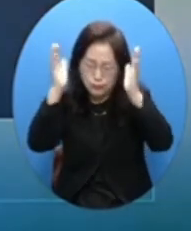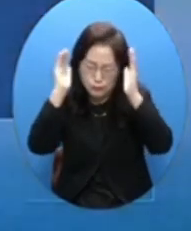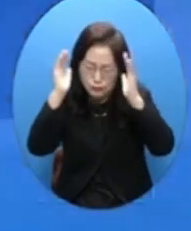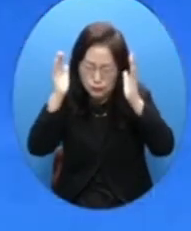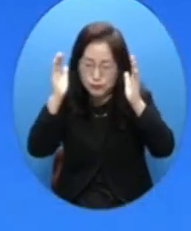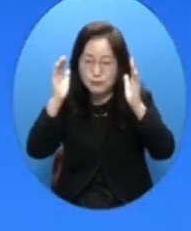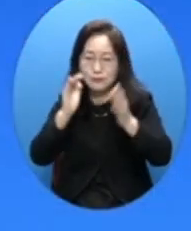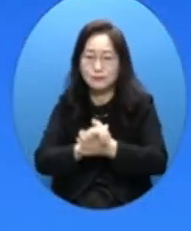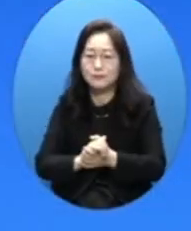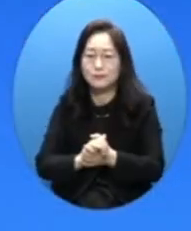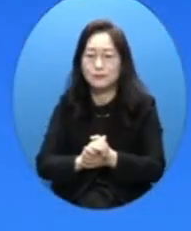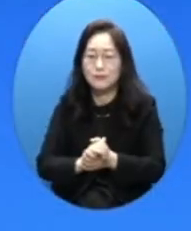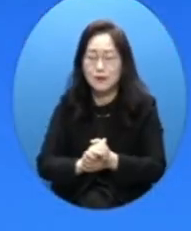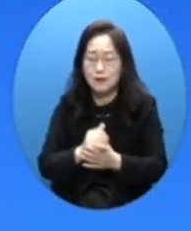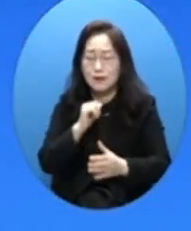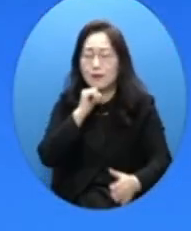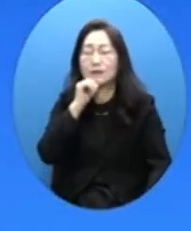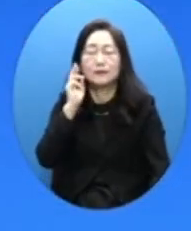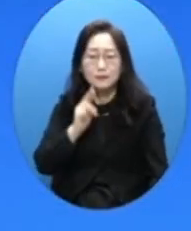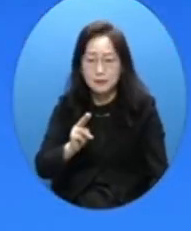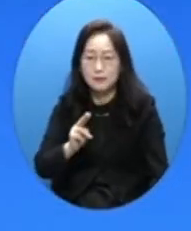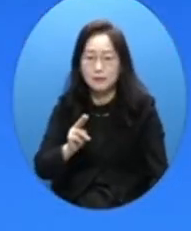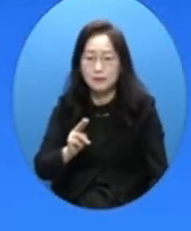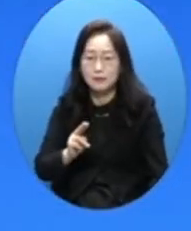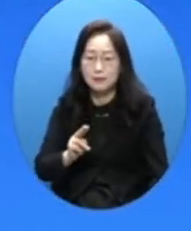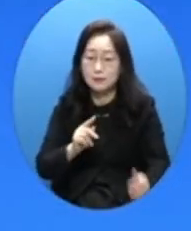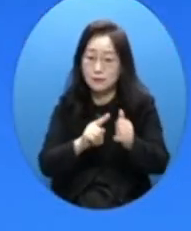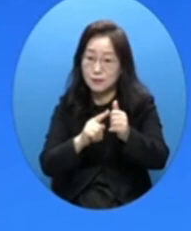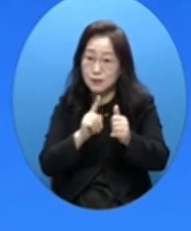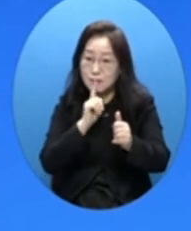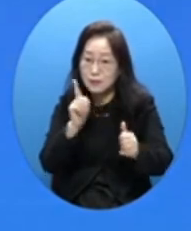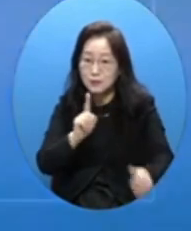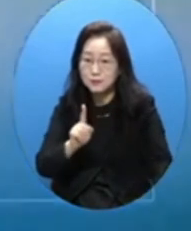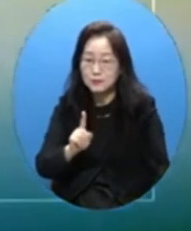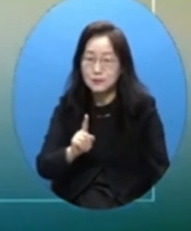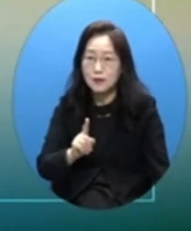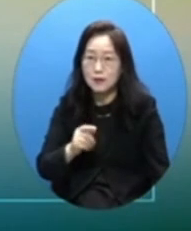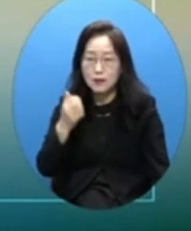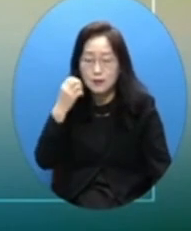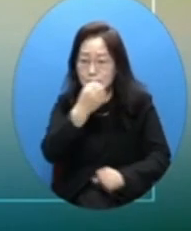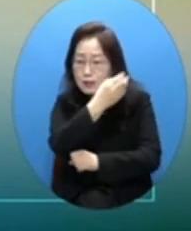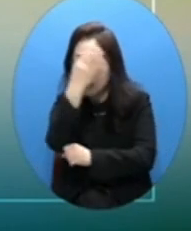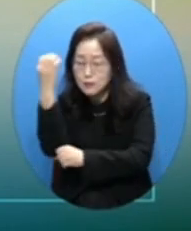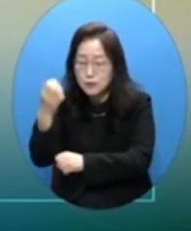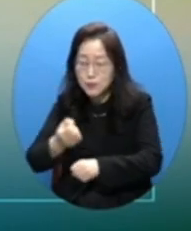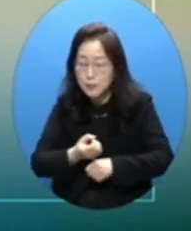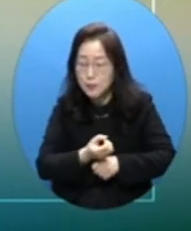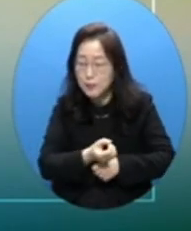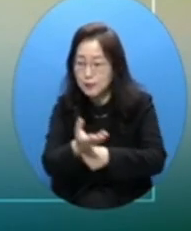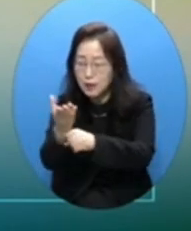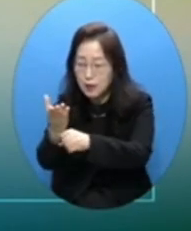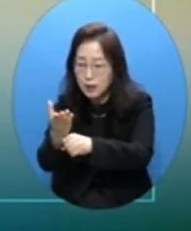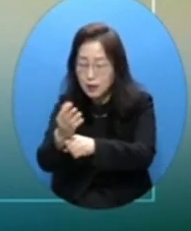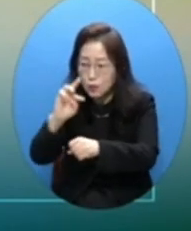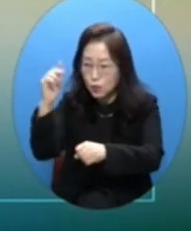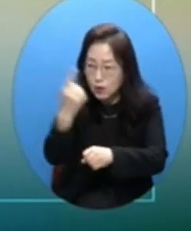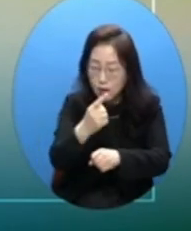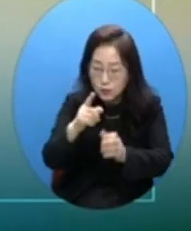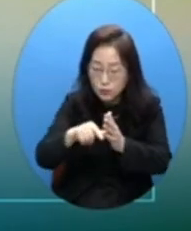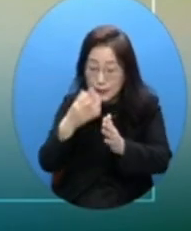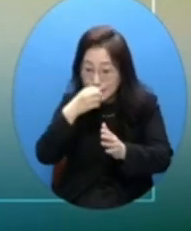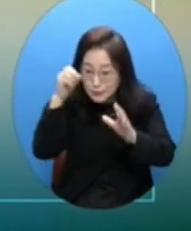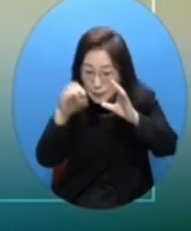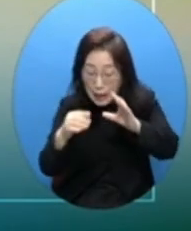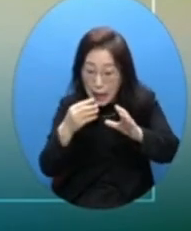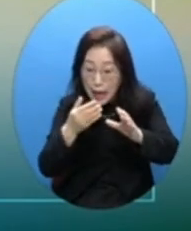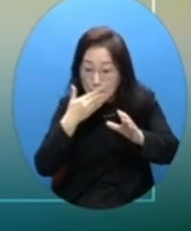합니다 얼마나 가난했는지 이런 고백도 남아입니다 한 분은 신문을 배달하려고 돌아가려는데 쓰레기통에 밥덩어리가